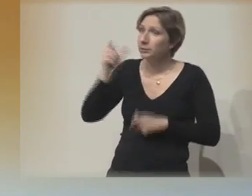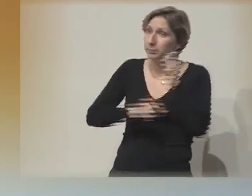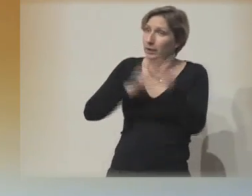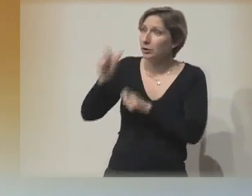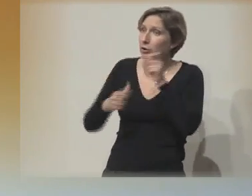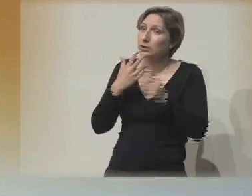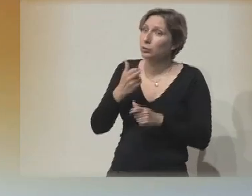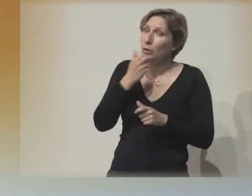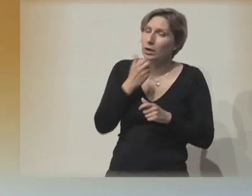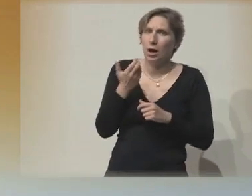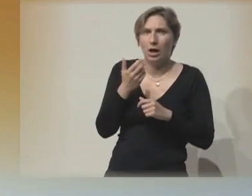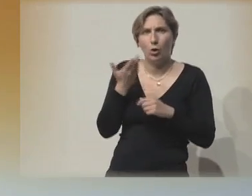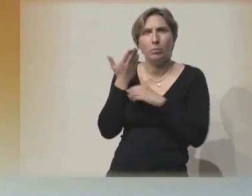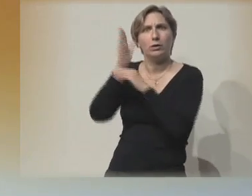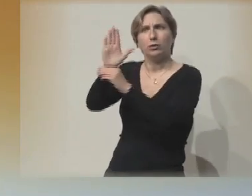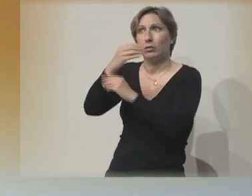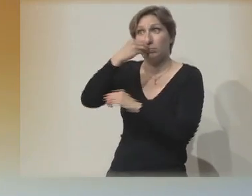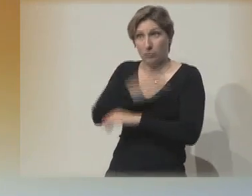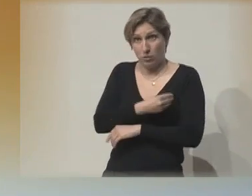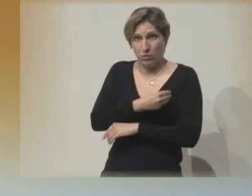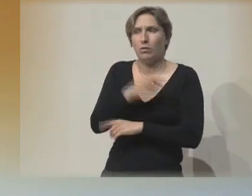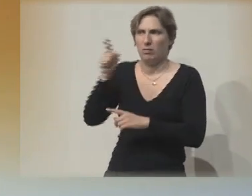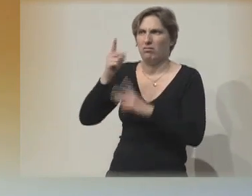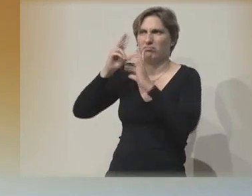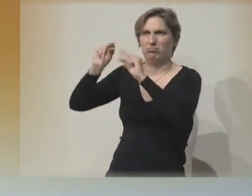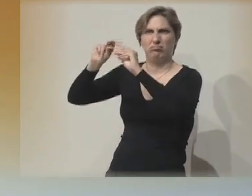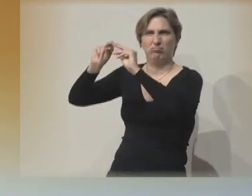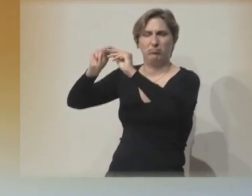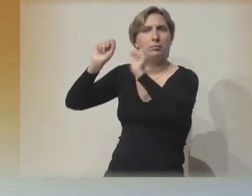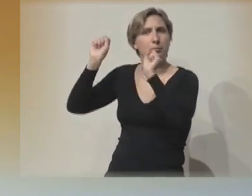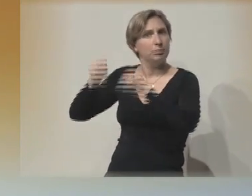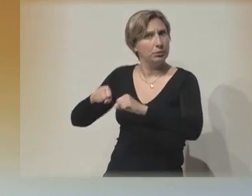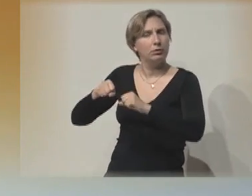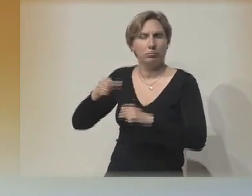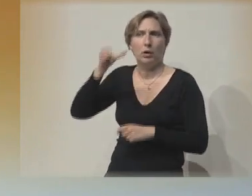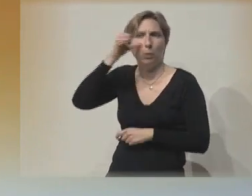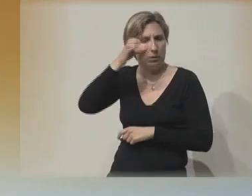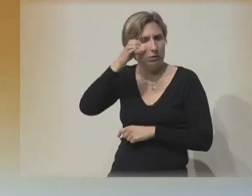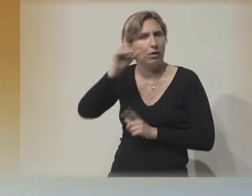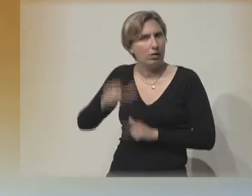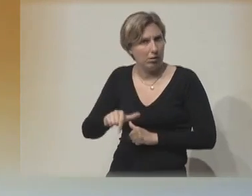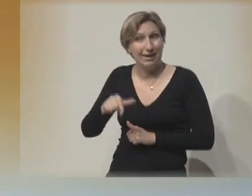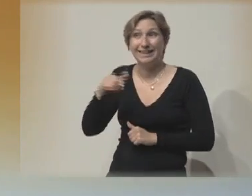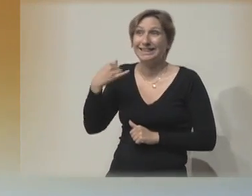bons porte-parole, leur voix sera entendue. S'ils ont des porte-paroles